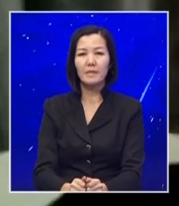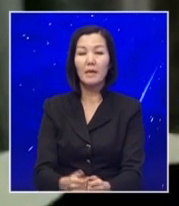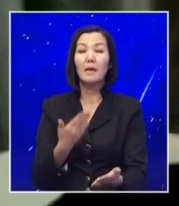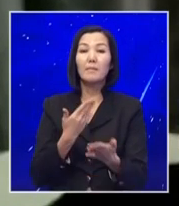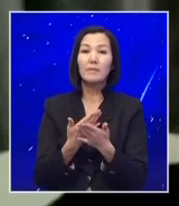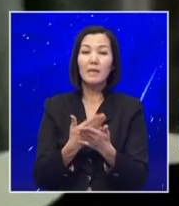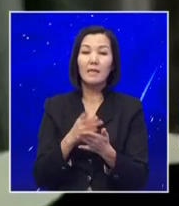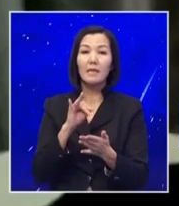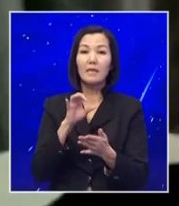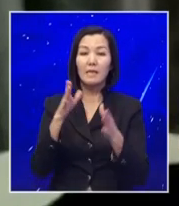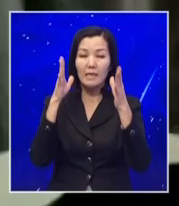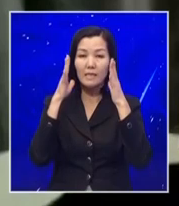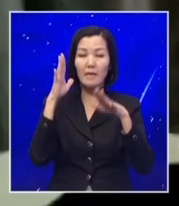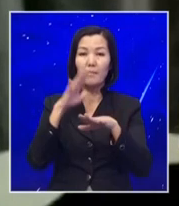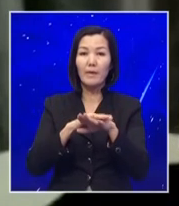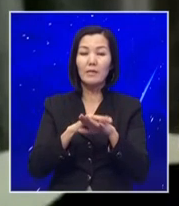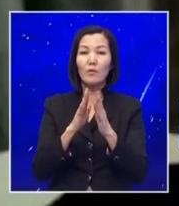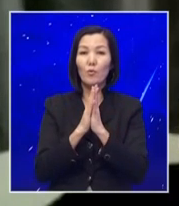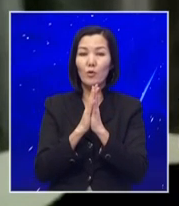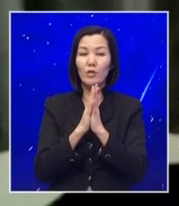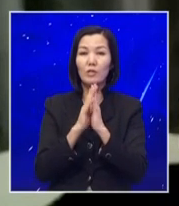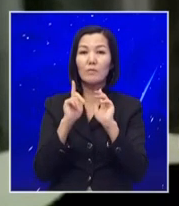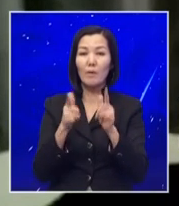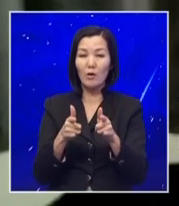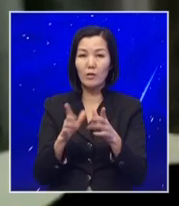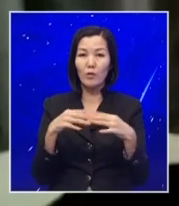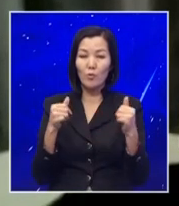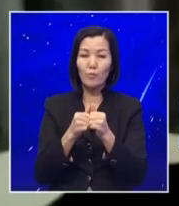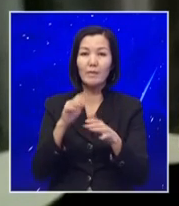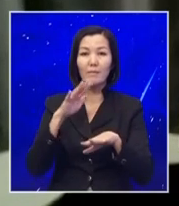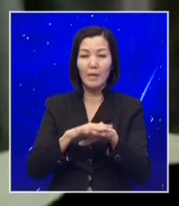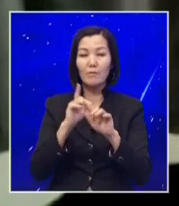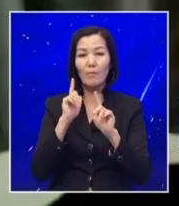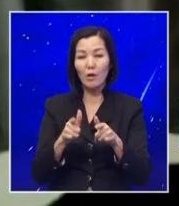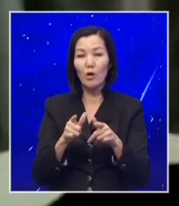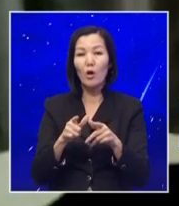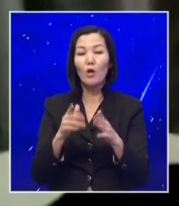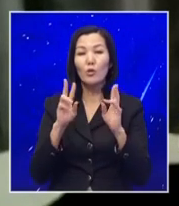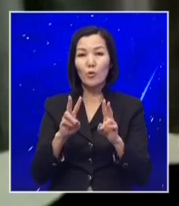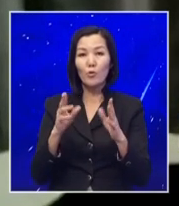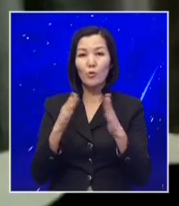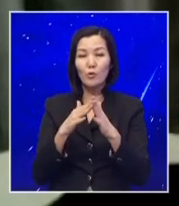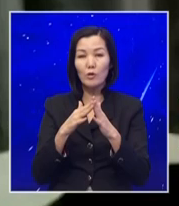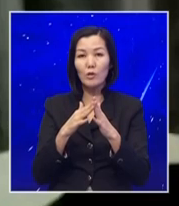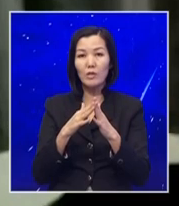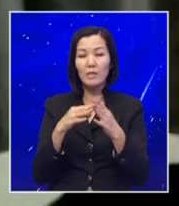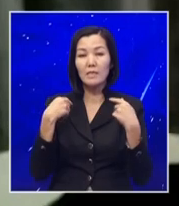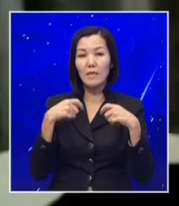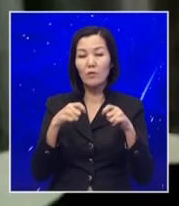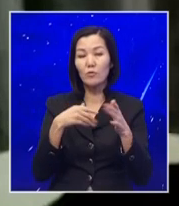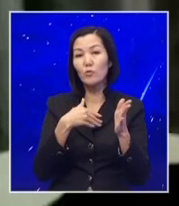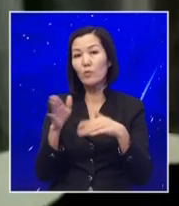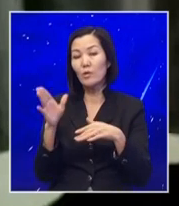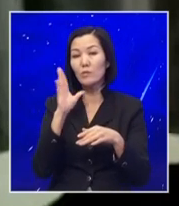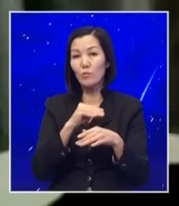Мысалы, Ислам банкі өтінішін мақұлдады дейік, немесе Отбасы банкі мақұлдауы мүмкін, бірақ үй сатушы айнып қалып жатады. Адам болған соң